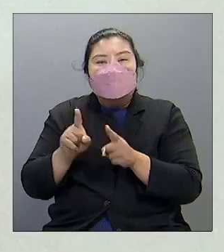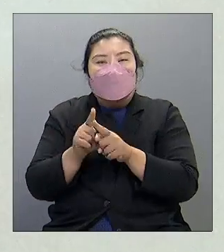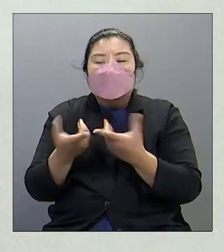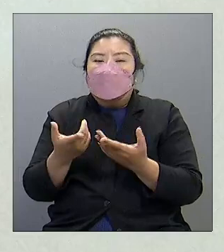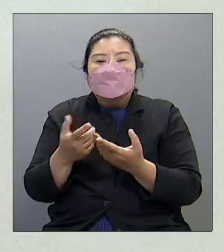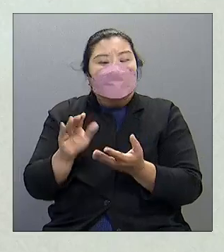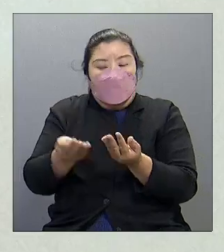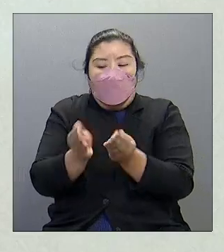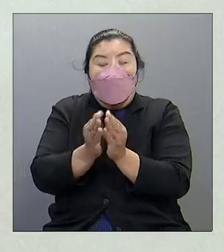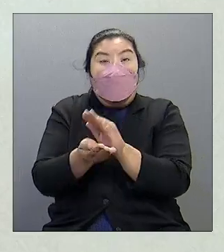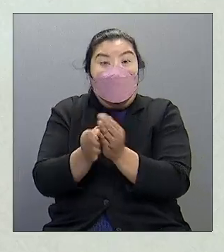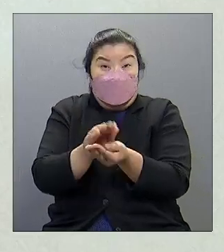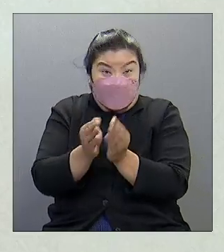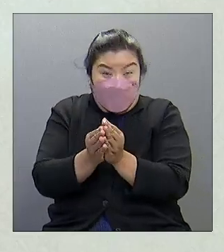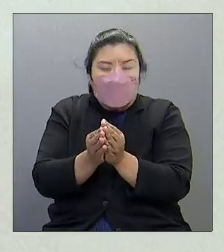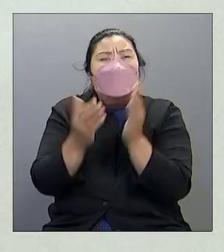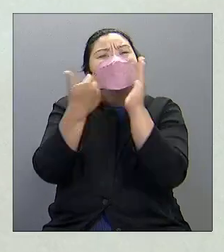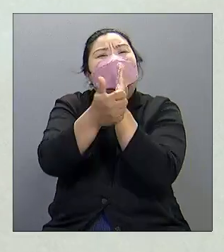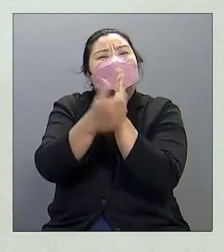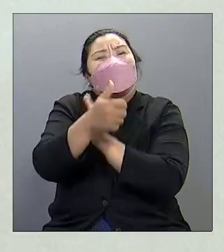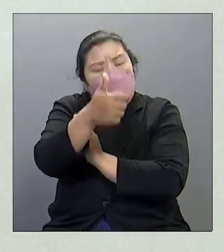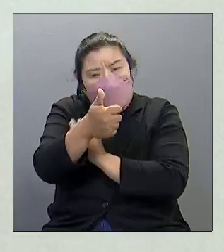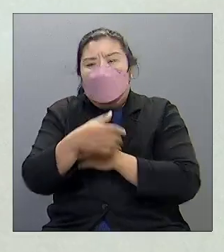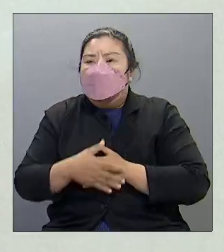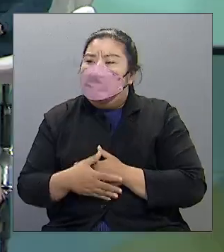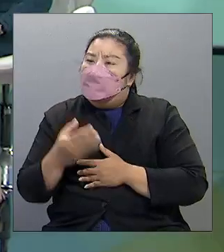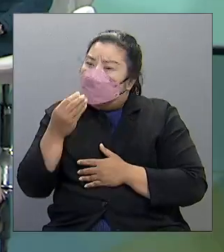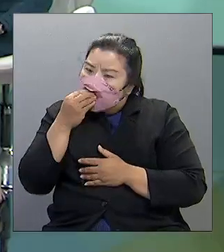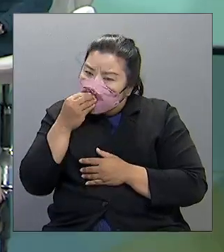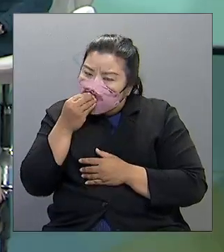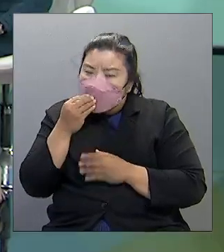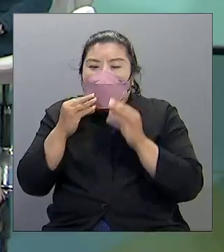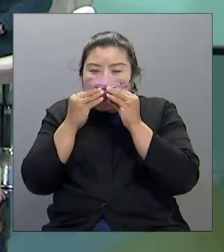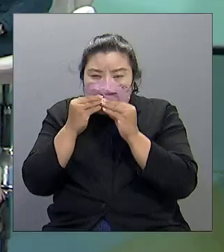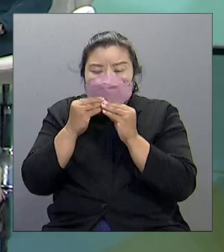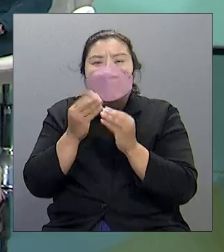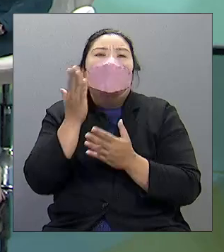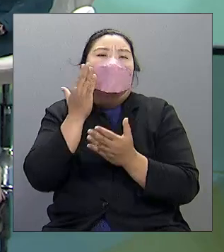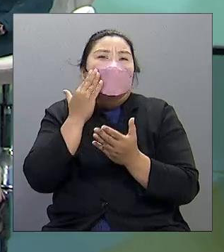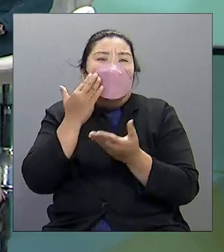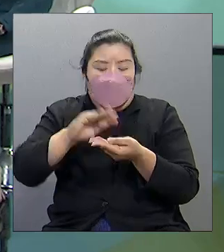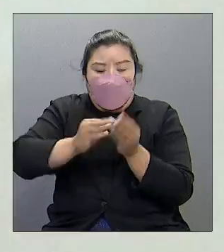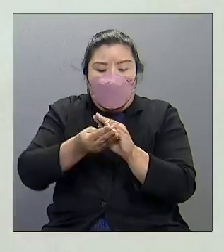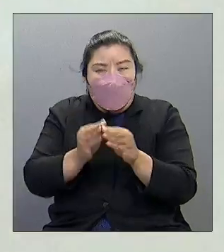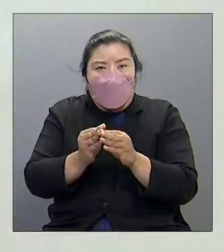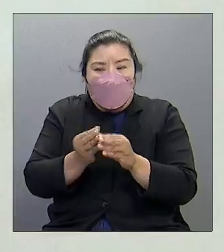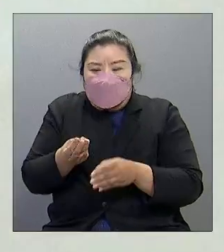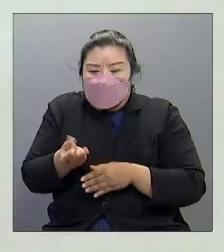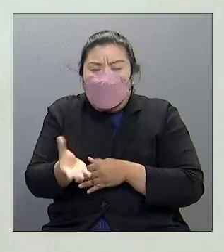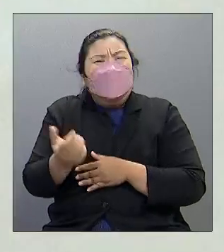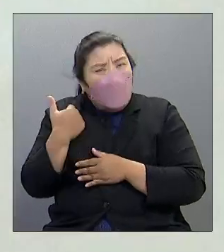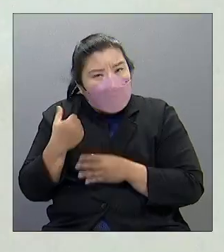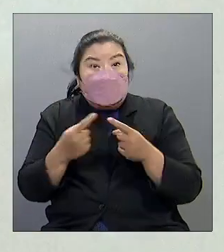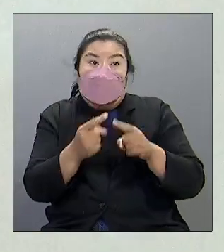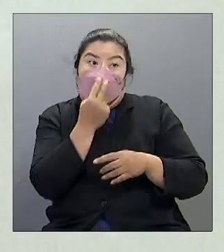จะเป็กูฉ่าย ใช่ไหม bef!ไน่อไม้อะไรอย่นี้อนนี้ไปท กอง้วยบส์ชีอย่นี้เดือซงอใ พี่แวฝาก